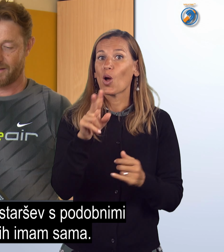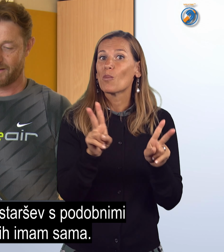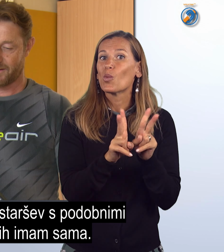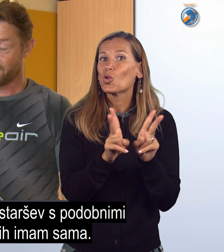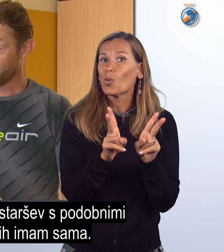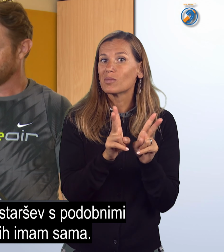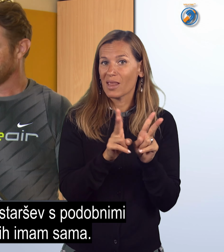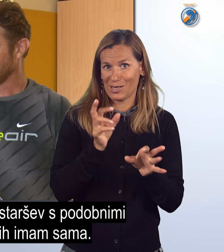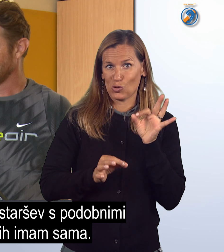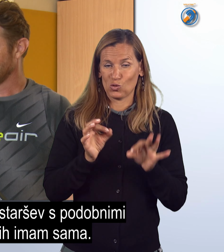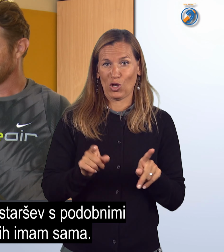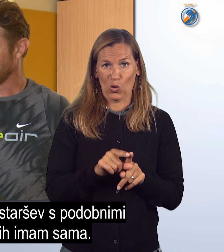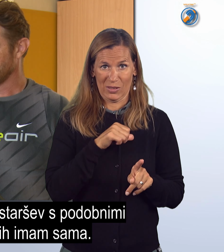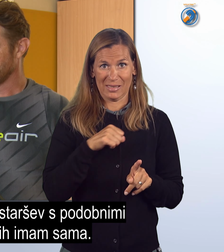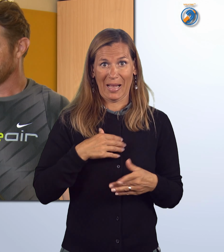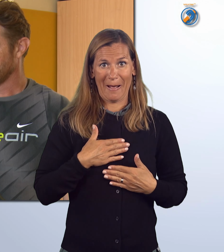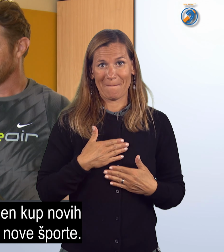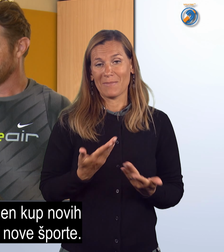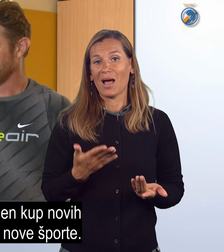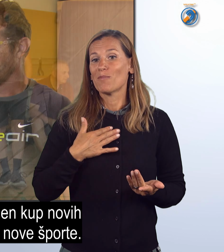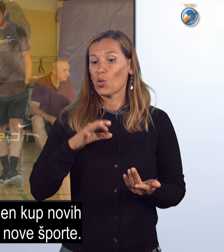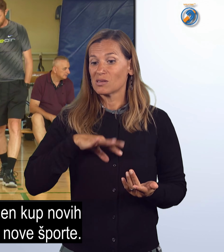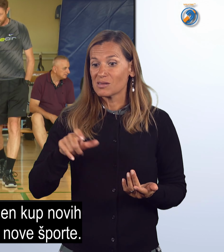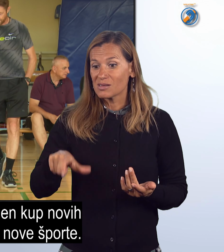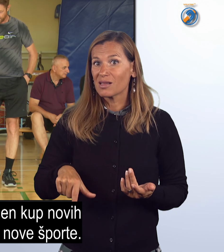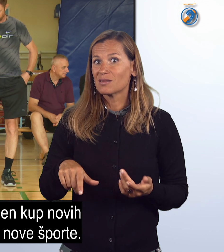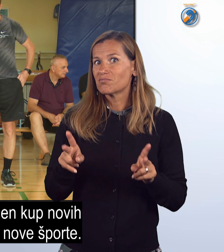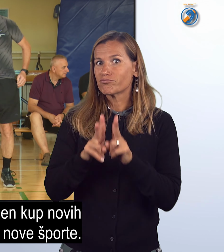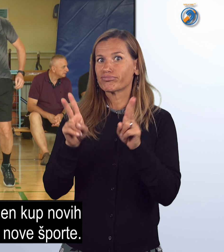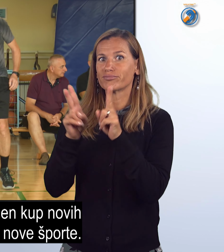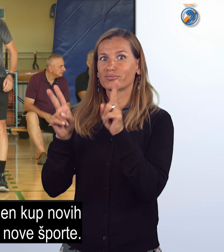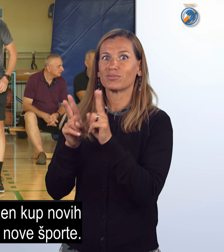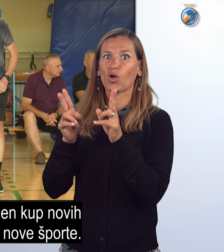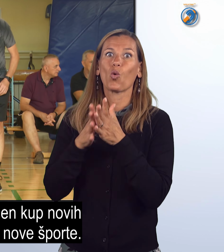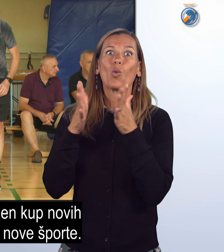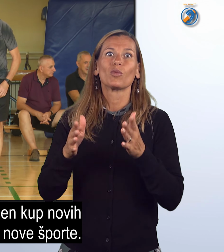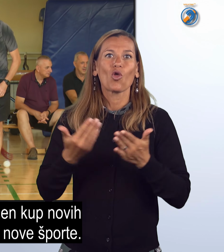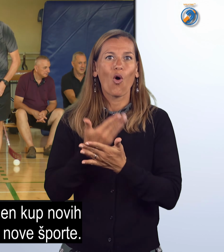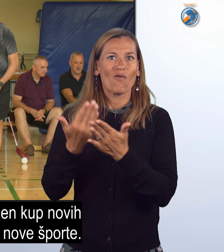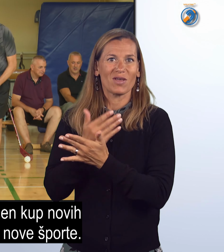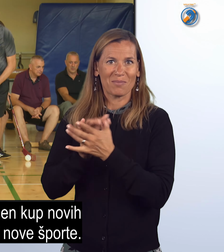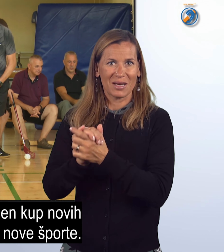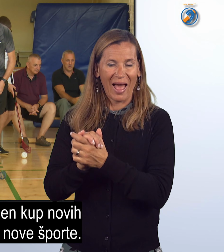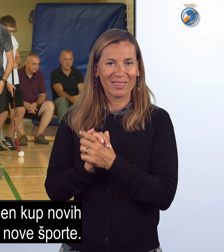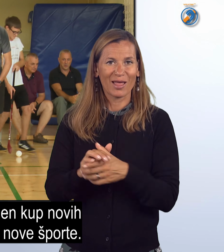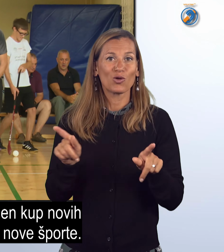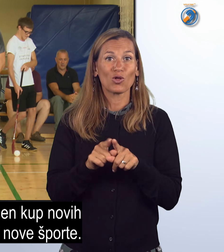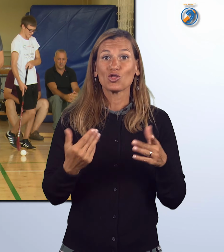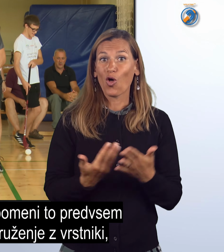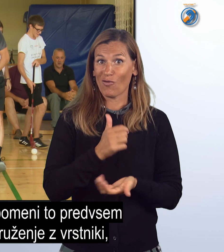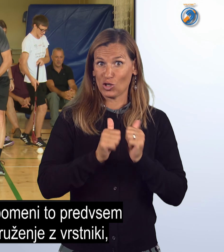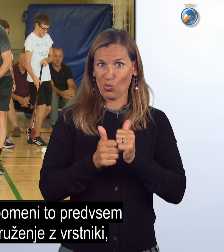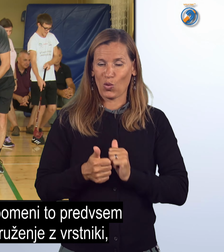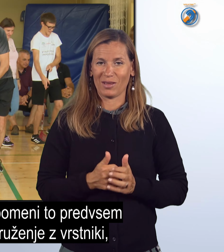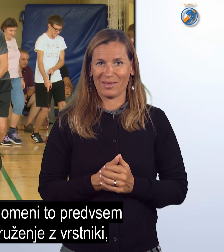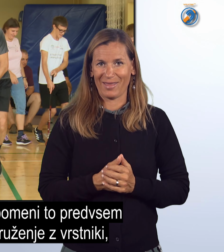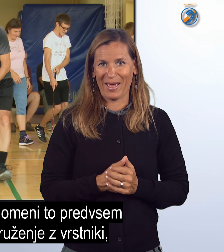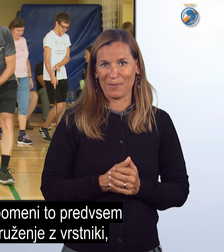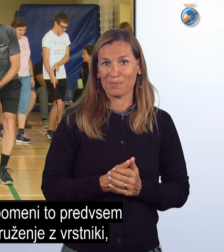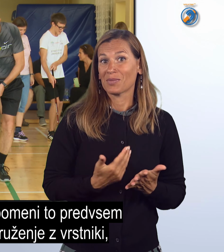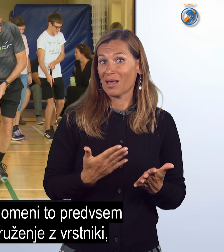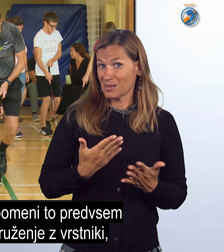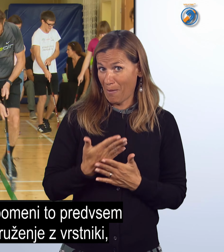podobnimi izkušnjami, kot prihvam sama, sin je spoznal en kup novih prijatlov, tudi nove športe. Našmo mladenič